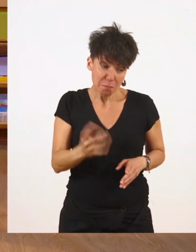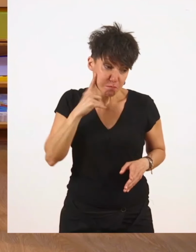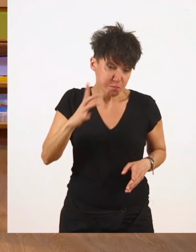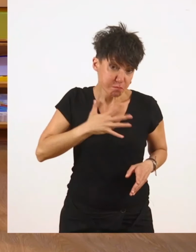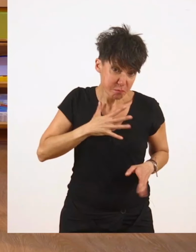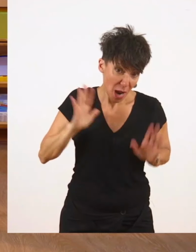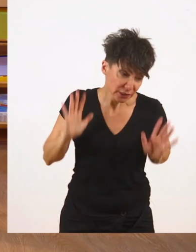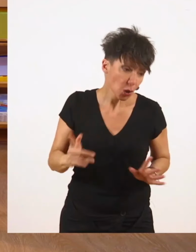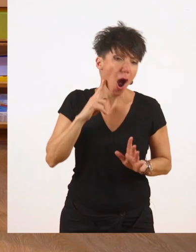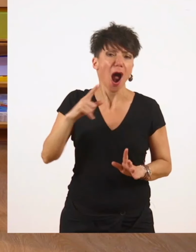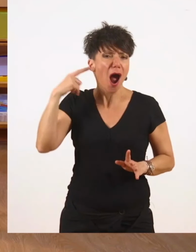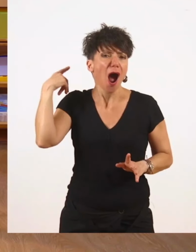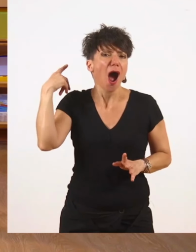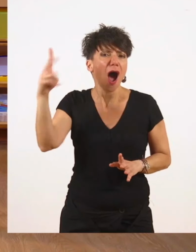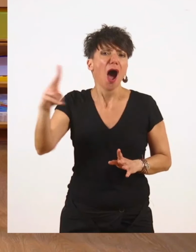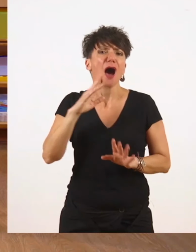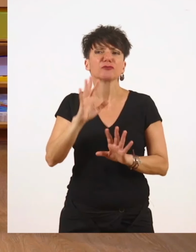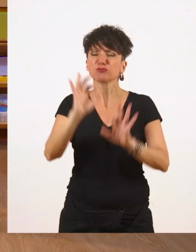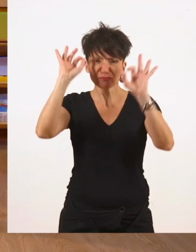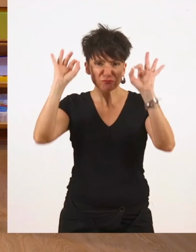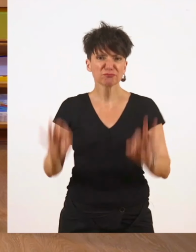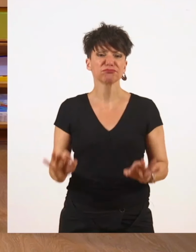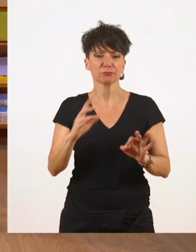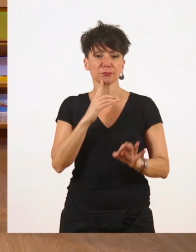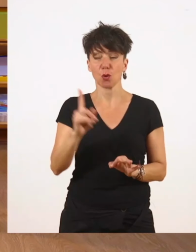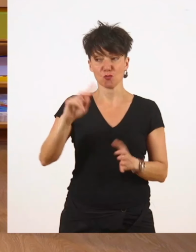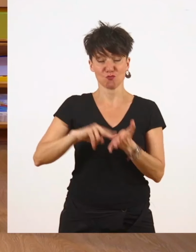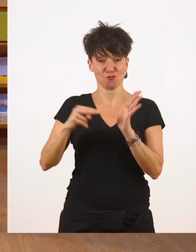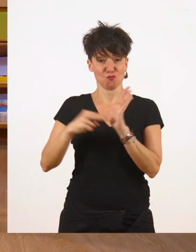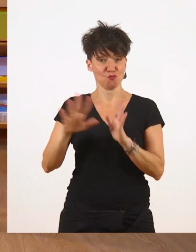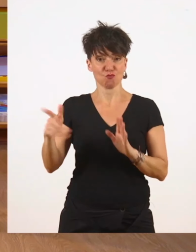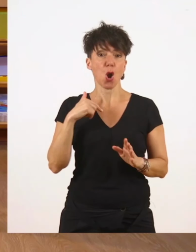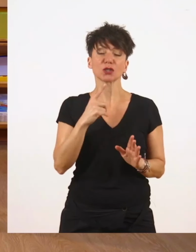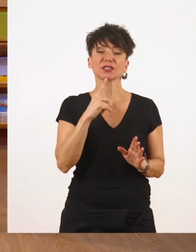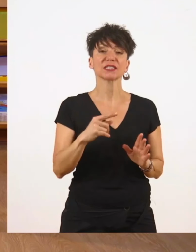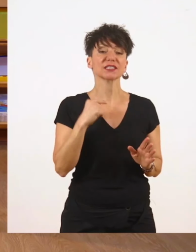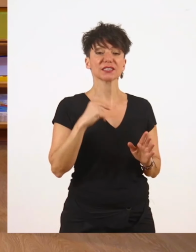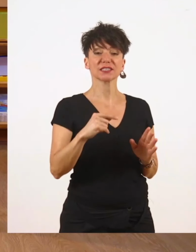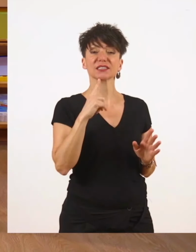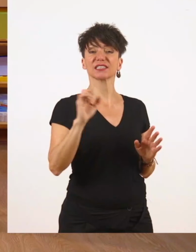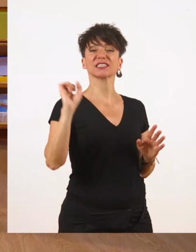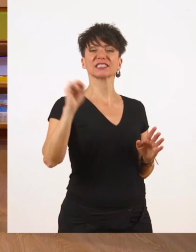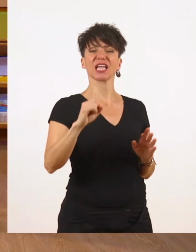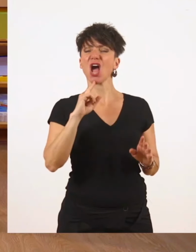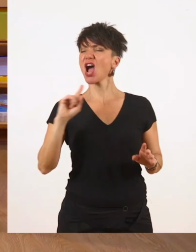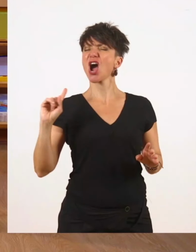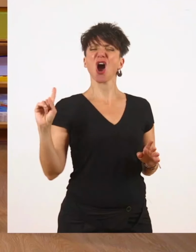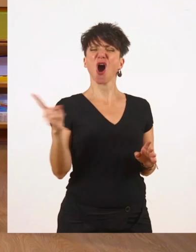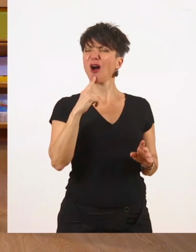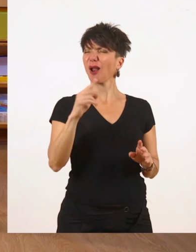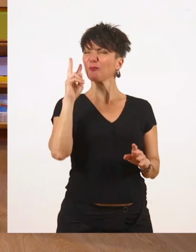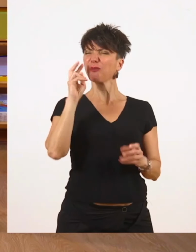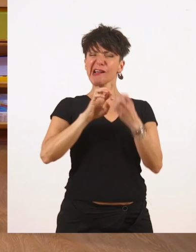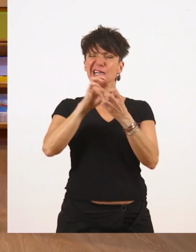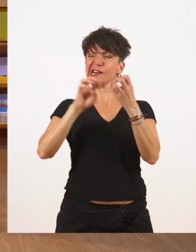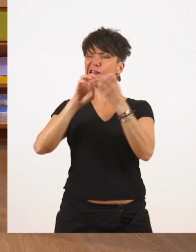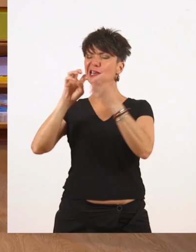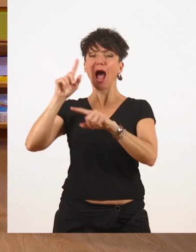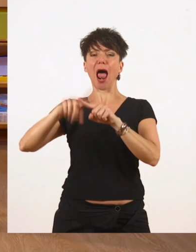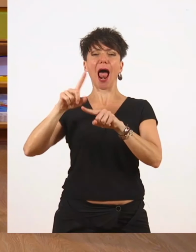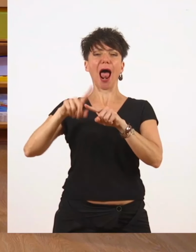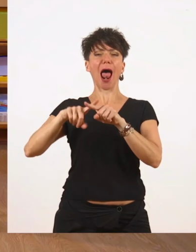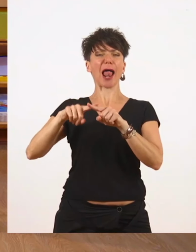αλλά σίγουρα αυτός τις καθιέρωσε. Για να ακούσουμε λοιπόν. Ξεκινάω από αγγλικά. It's all Greek to me. Και για να σε βοηθήσω